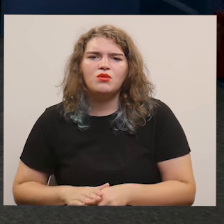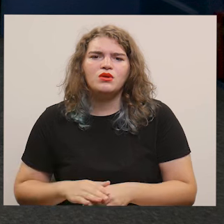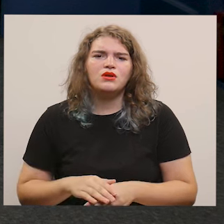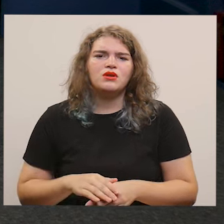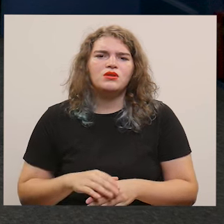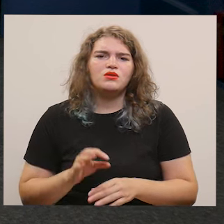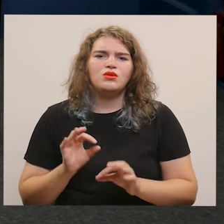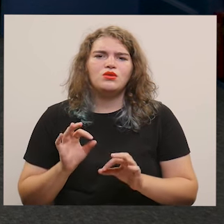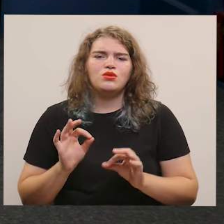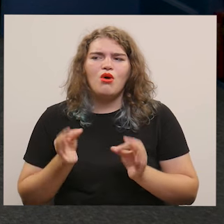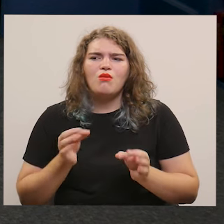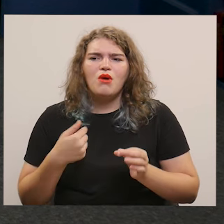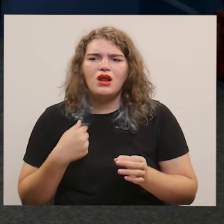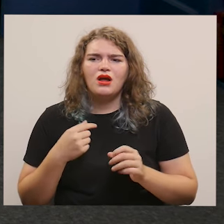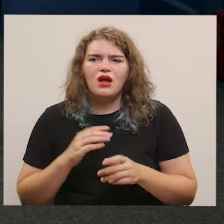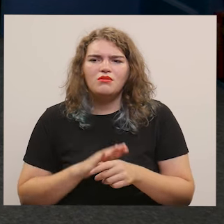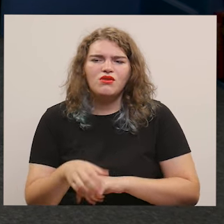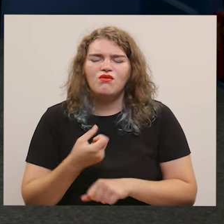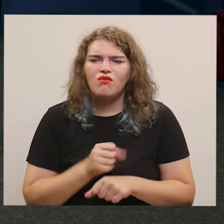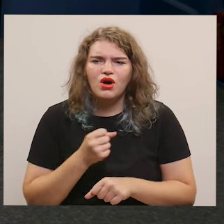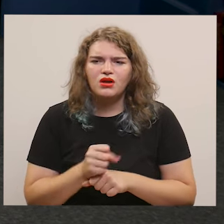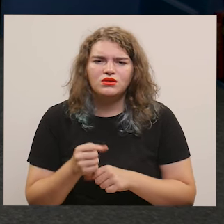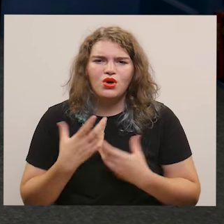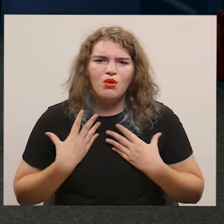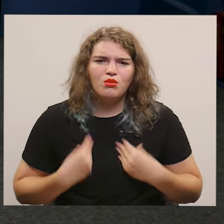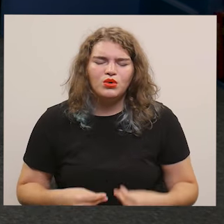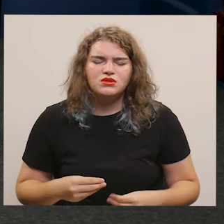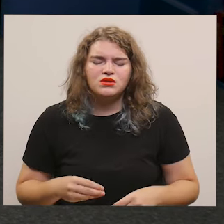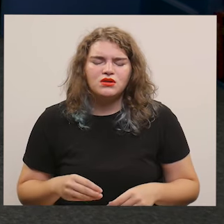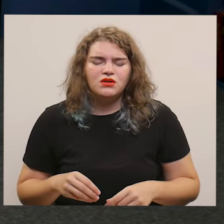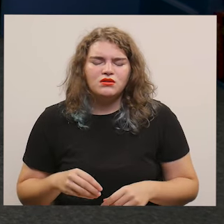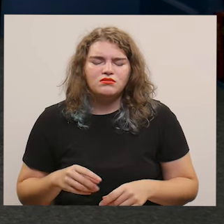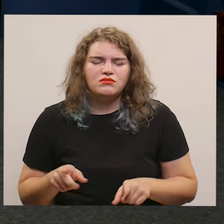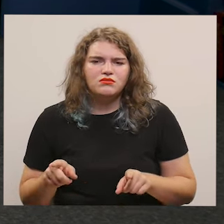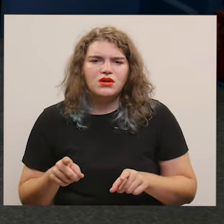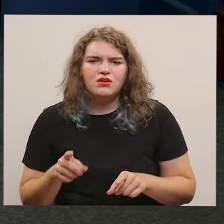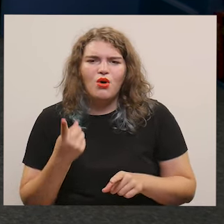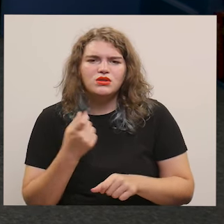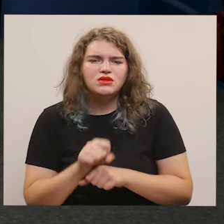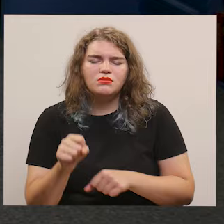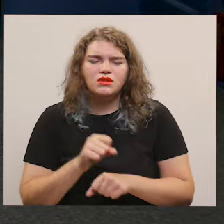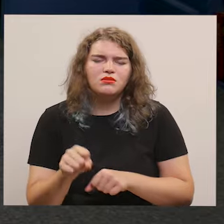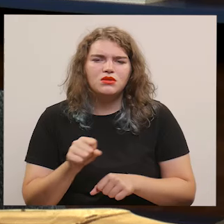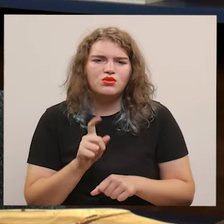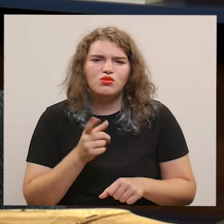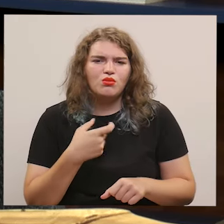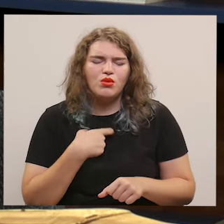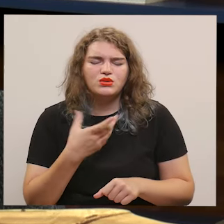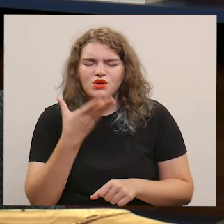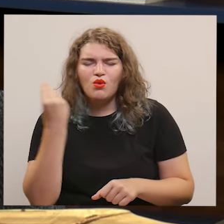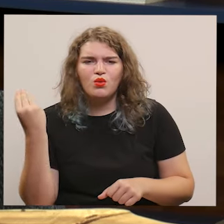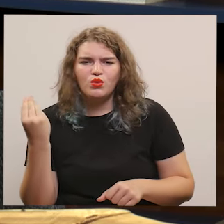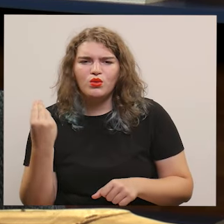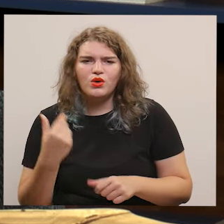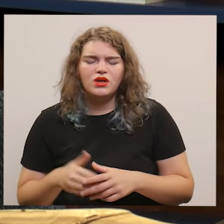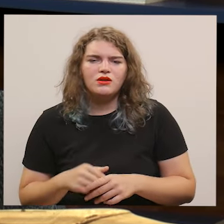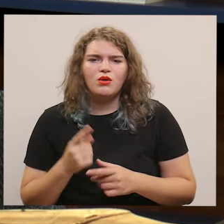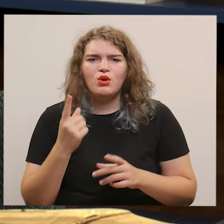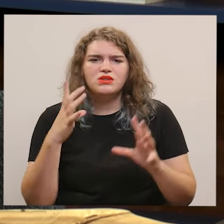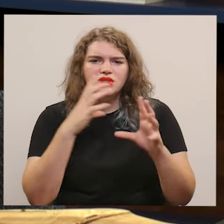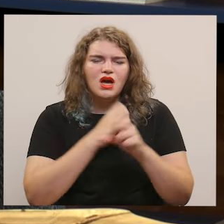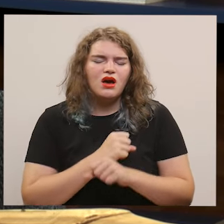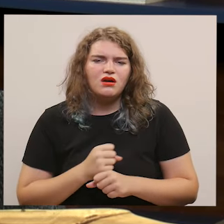devenit foarte epuizată și foarte obosită. Deci a fost o săptămână pe care n-aș putea să o uit niciodată în viața mea. Și într-o